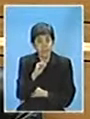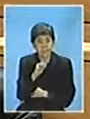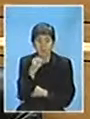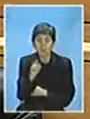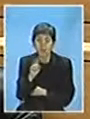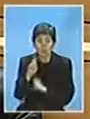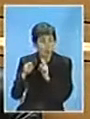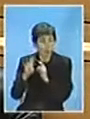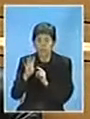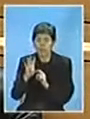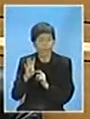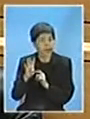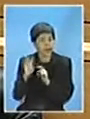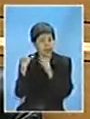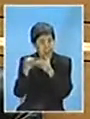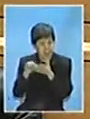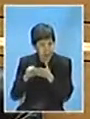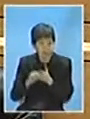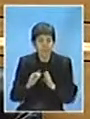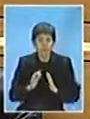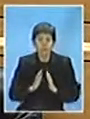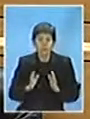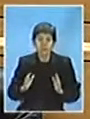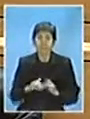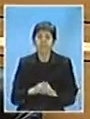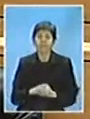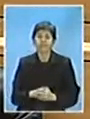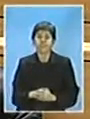17วงเล็บ4อย่างเดียวขอบพระคุณครับท่านประธานครับ